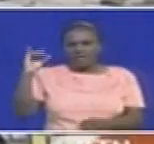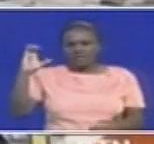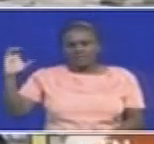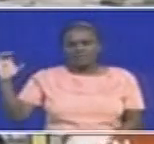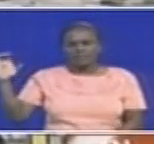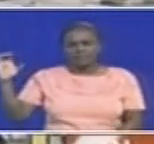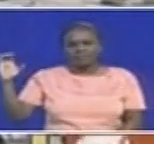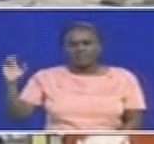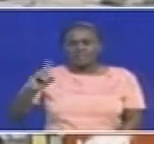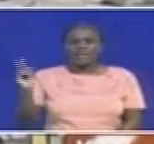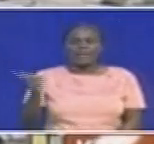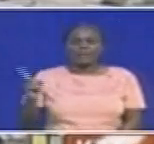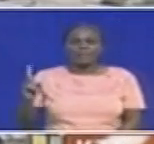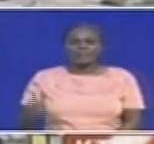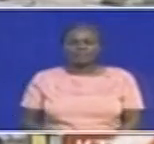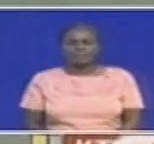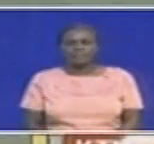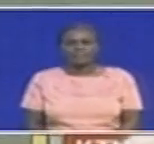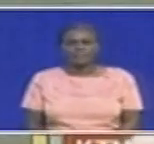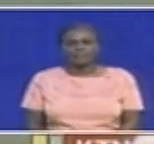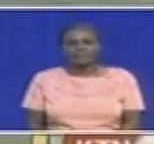KICC, Nairobi.